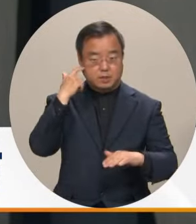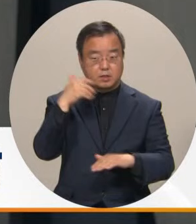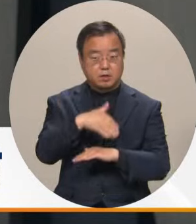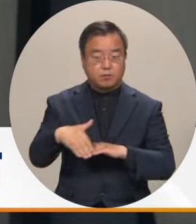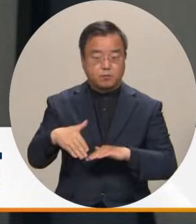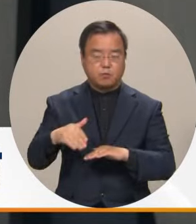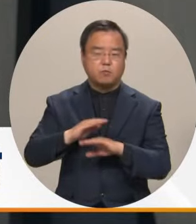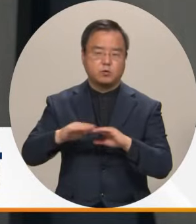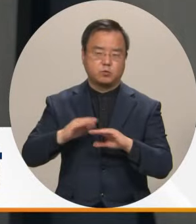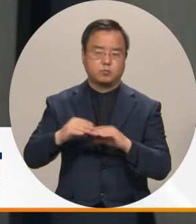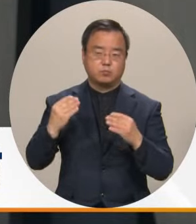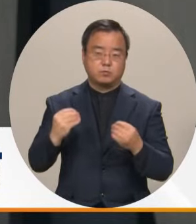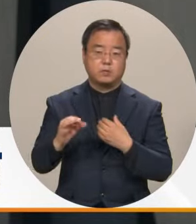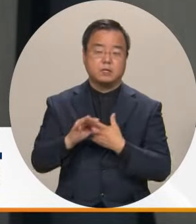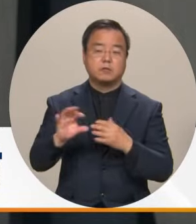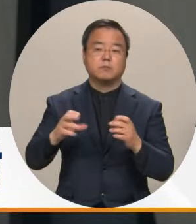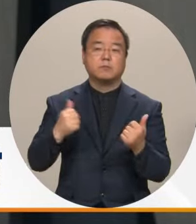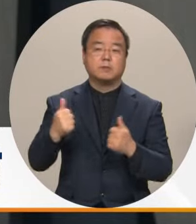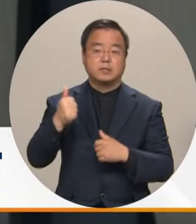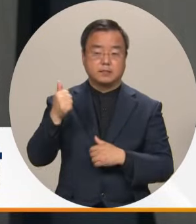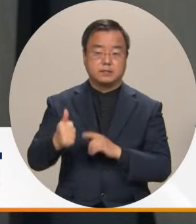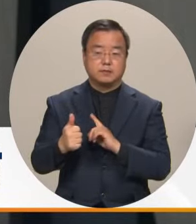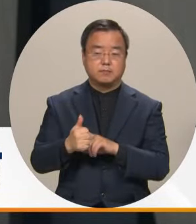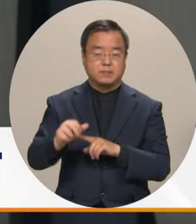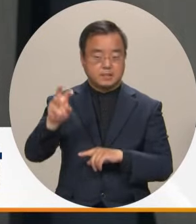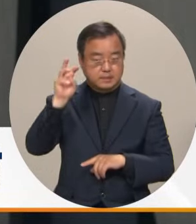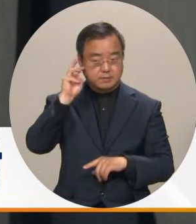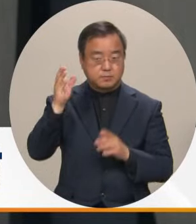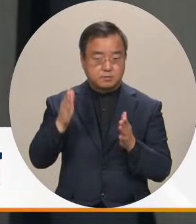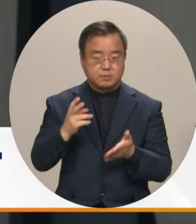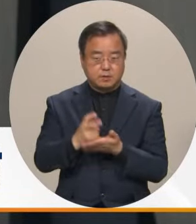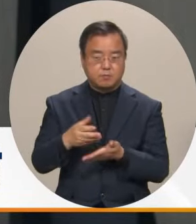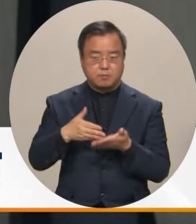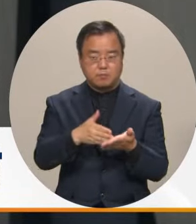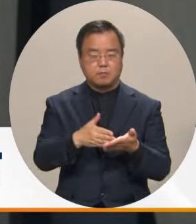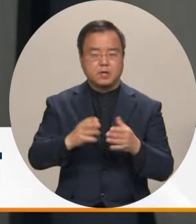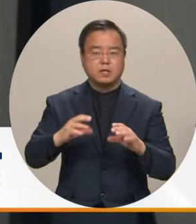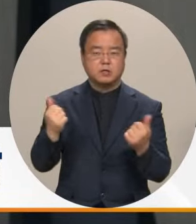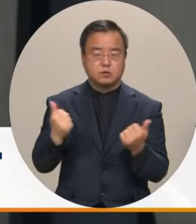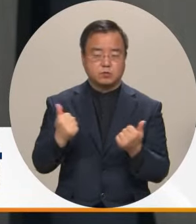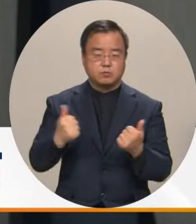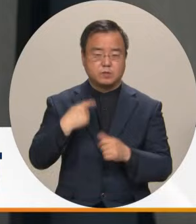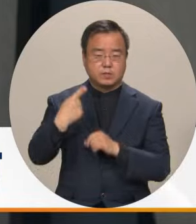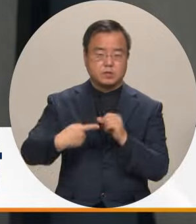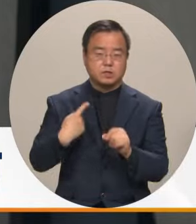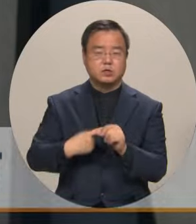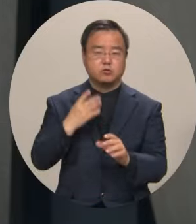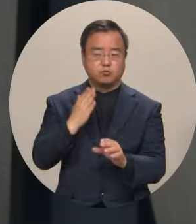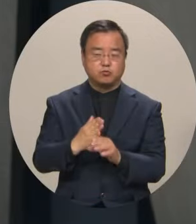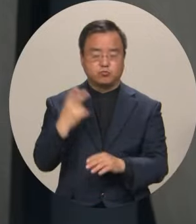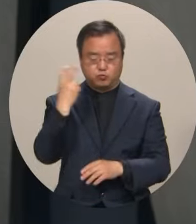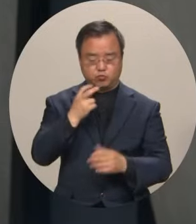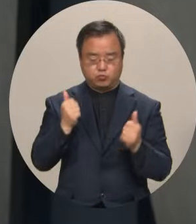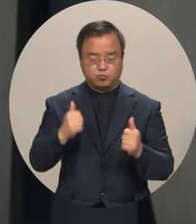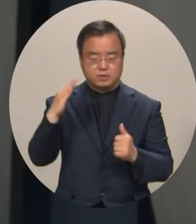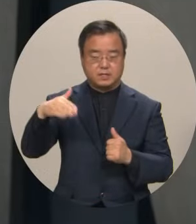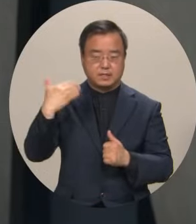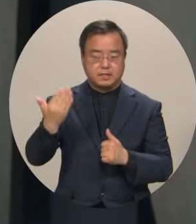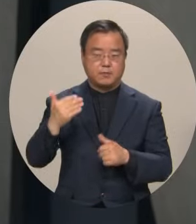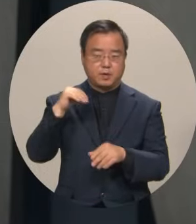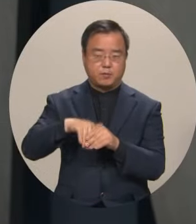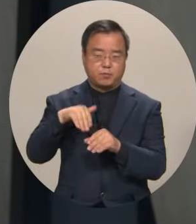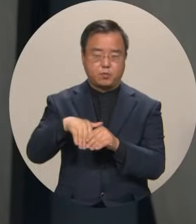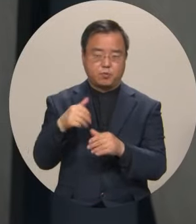수리되면 의장은 30일 이내에 발휘하고 의회는 수리한 날로부터 1년 이내에 심의 후 의결하는